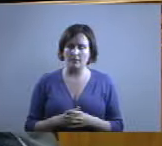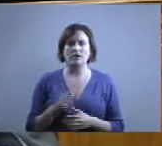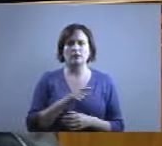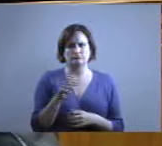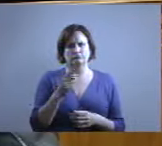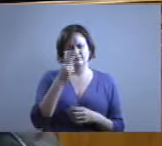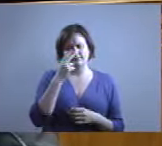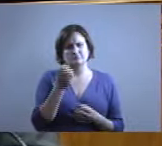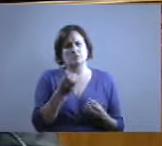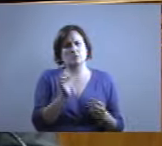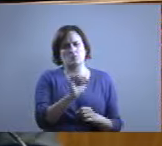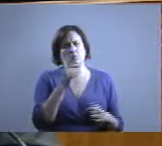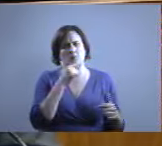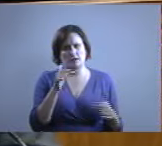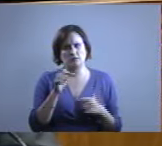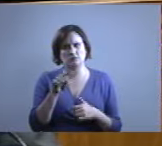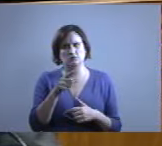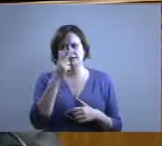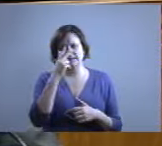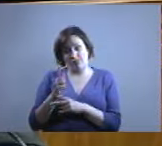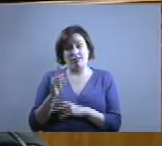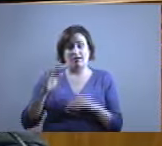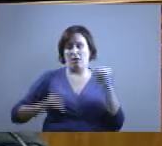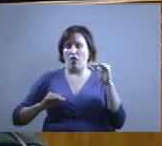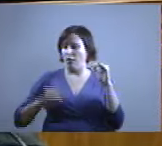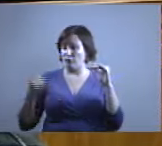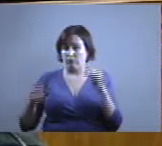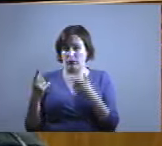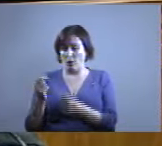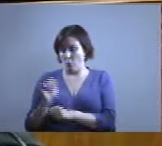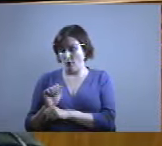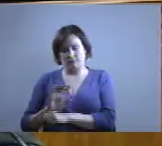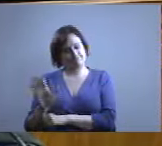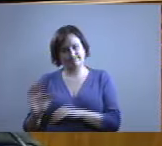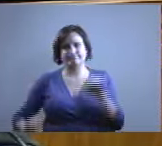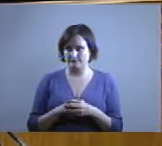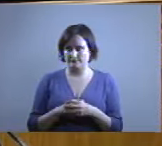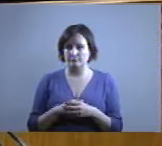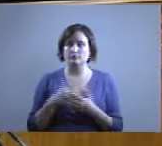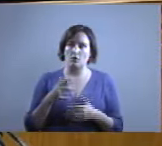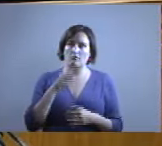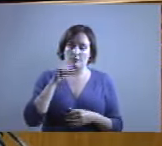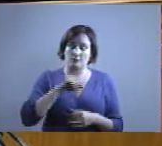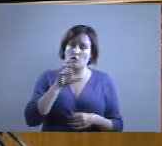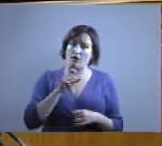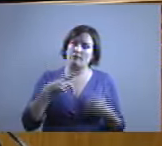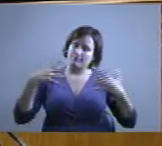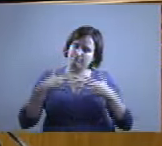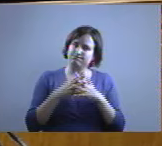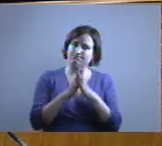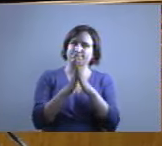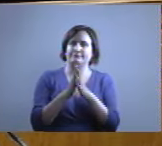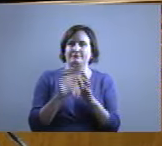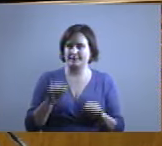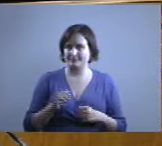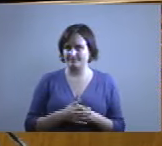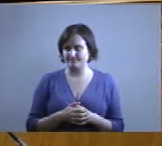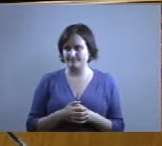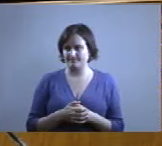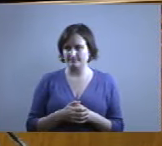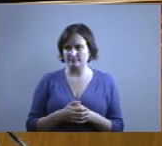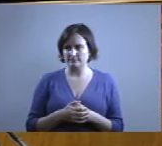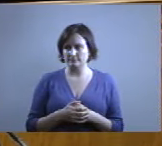die radio of 'n storie wat vertaal word, dat jou taal nooit are relatively new. We